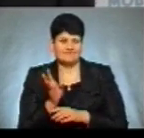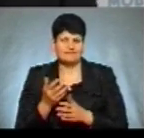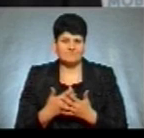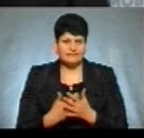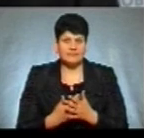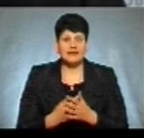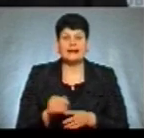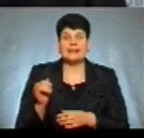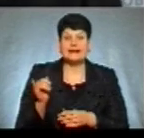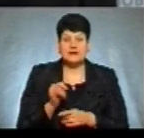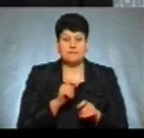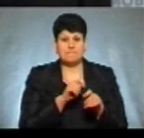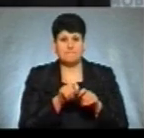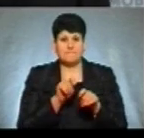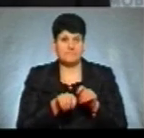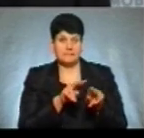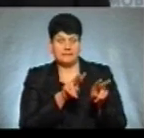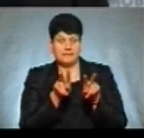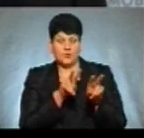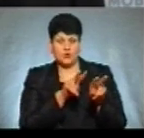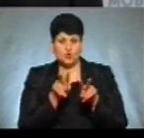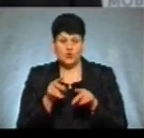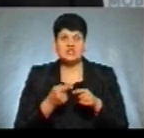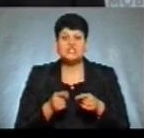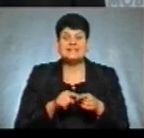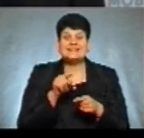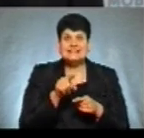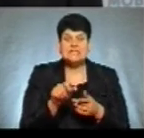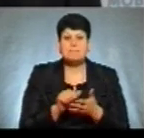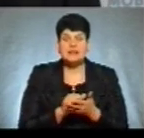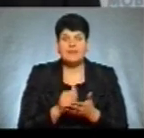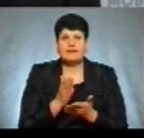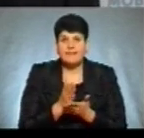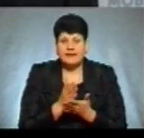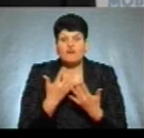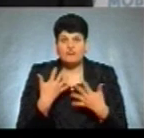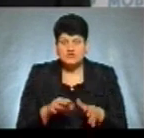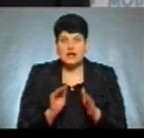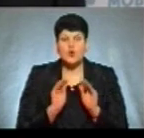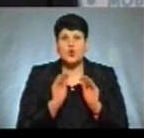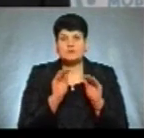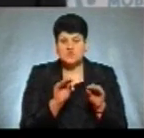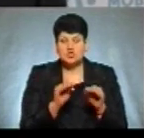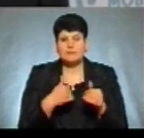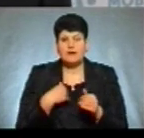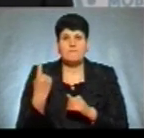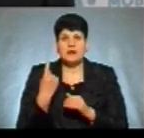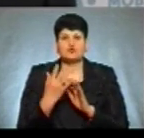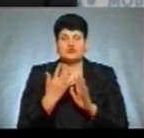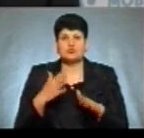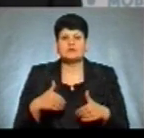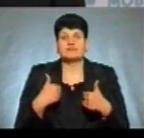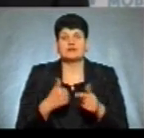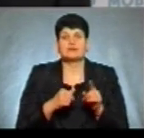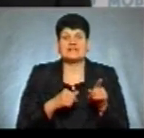і моніторячи ці матеріали, які вже є розміщені, ми в першу чергу звертаємо на